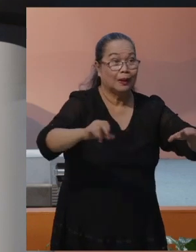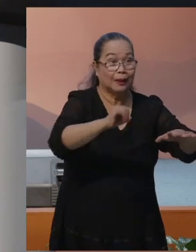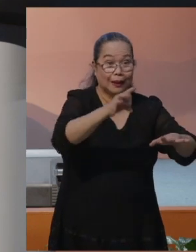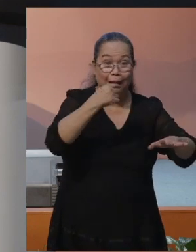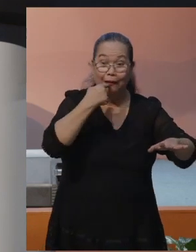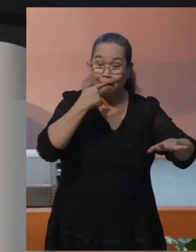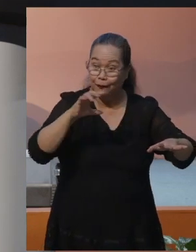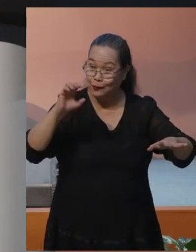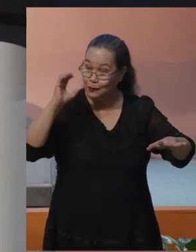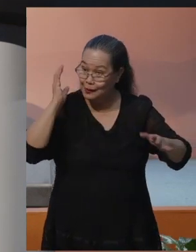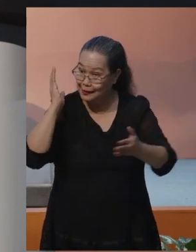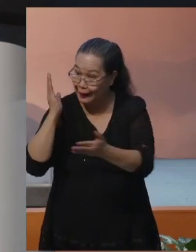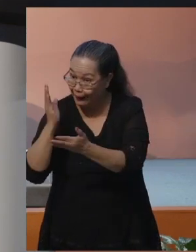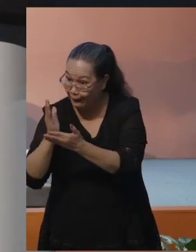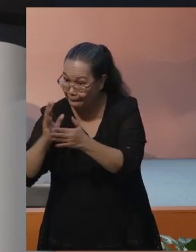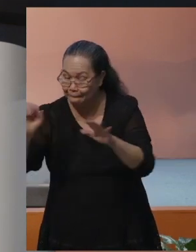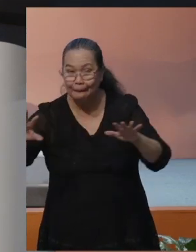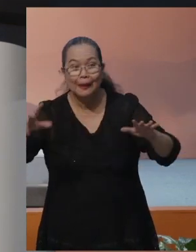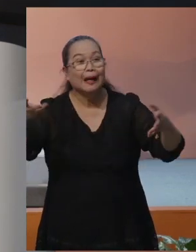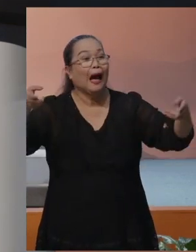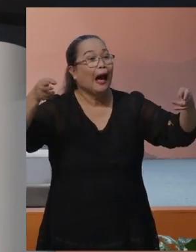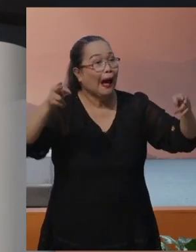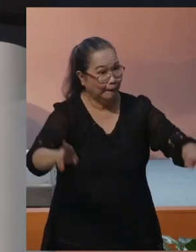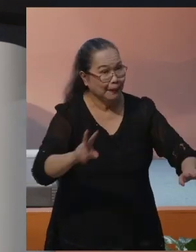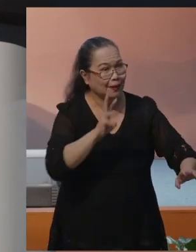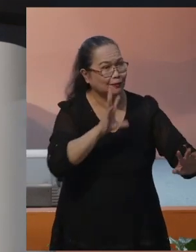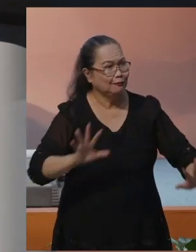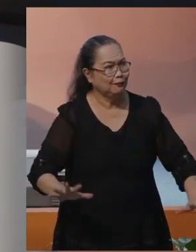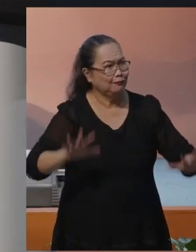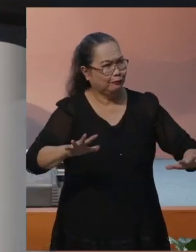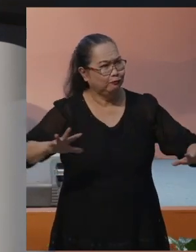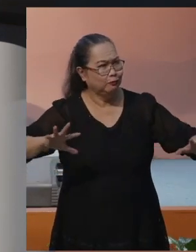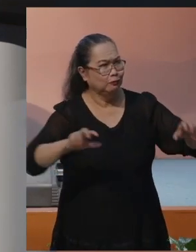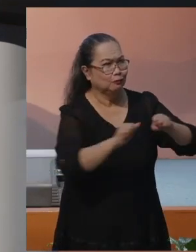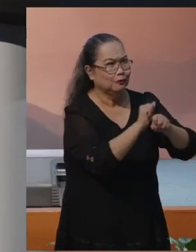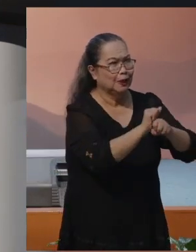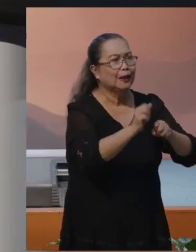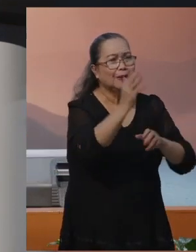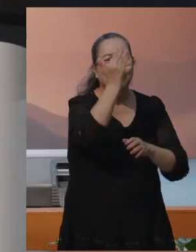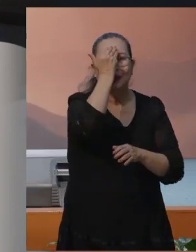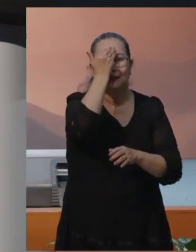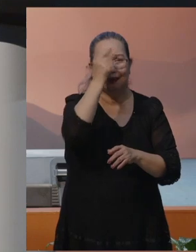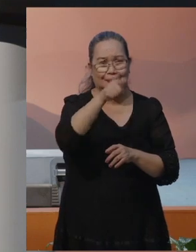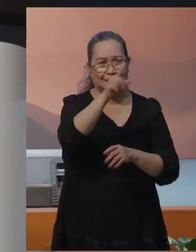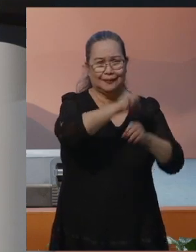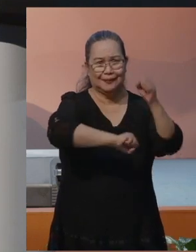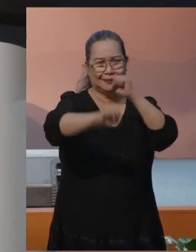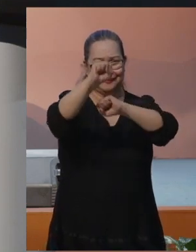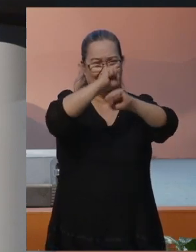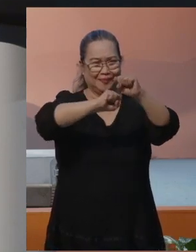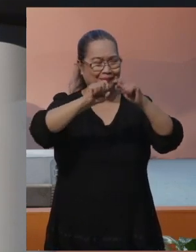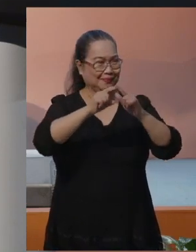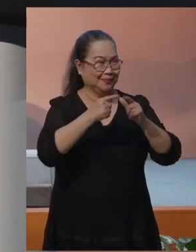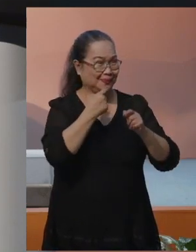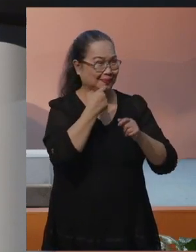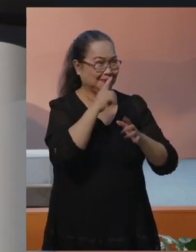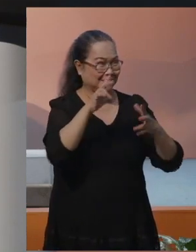and right. No? Alam natin yon from science. Alam din natin